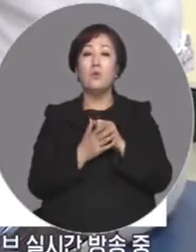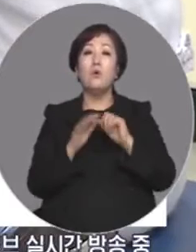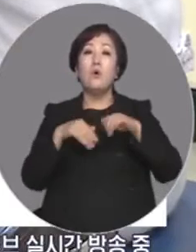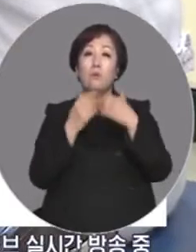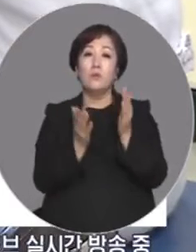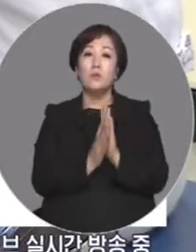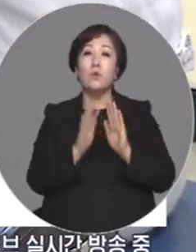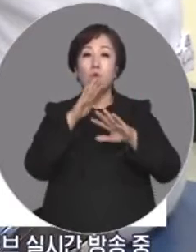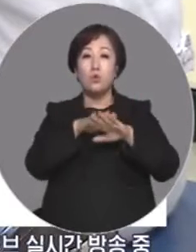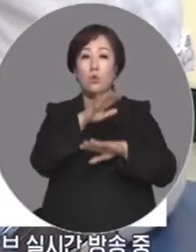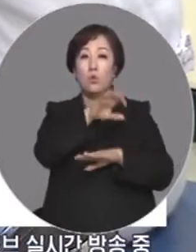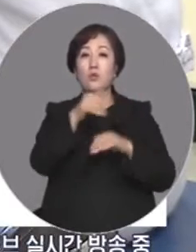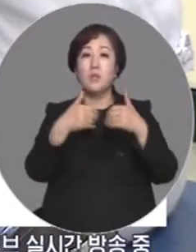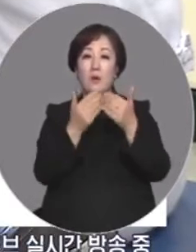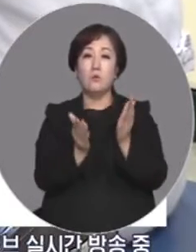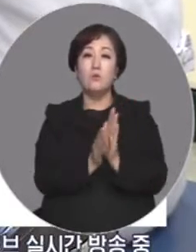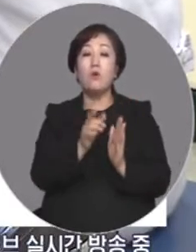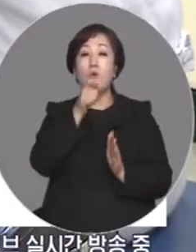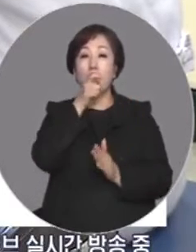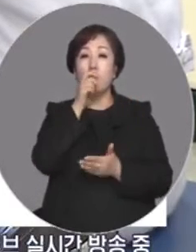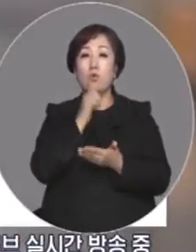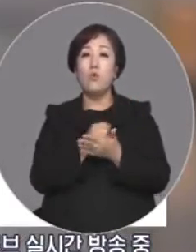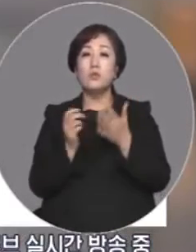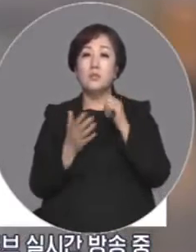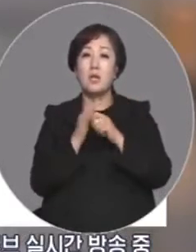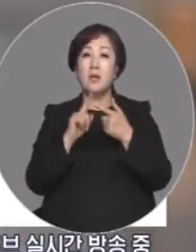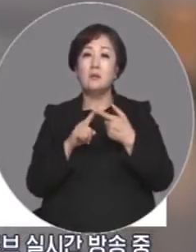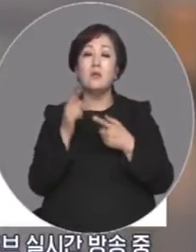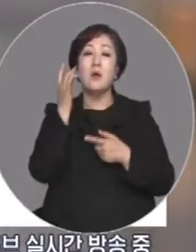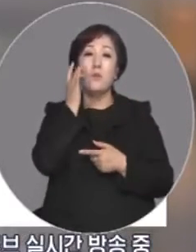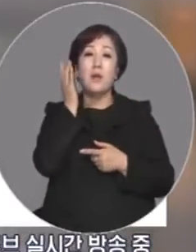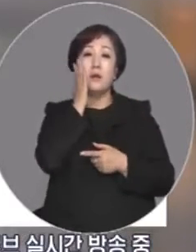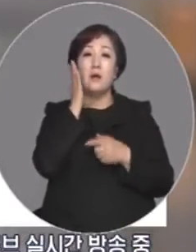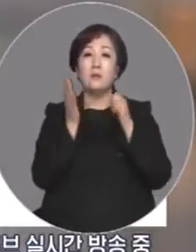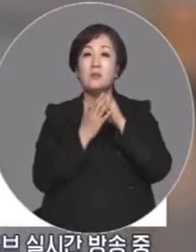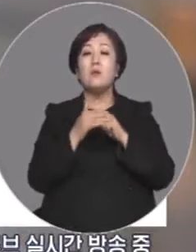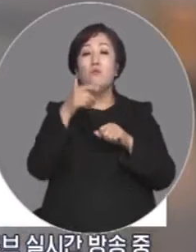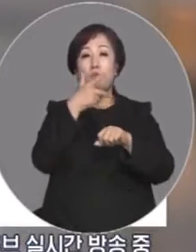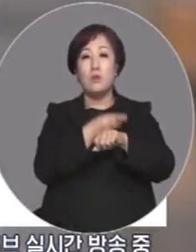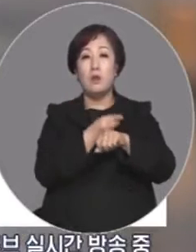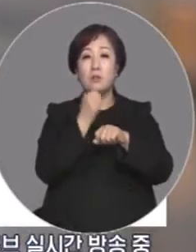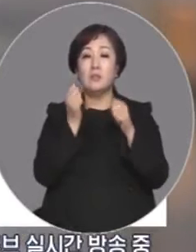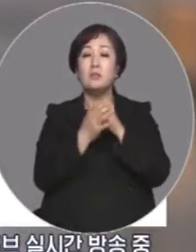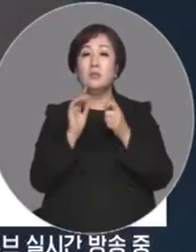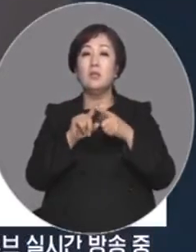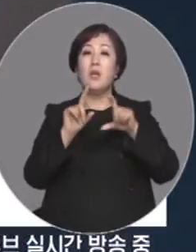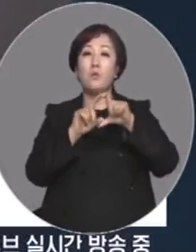논이나 축사, 웅덩이 등에 서식하는 암갈색의 이 작은 빨간집 모기에 물릴 경우